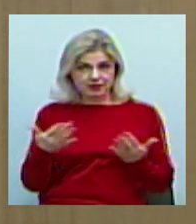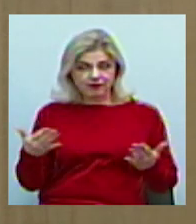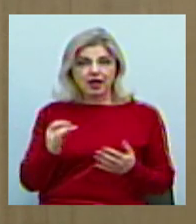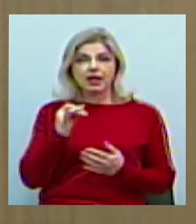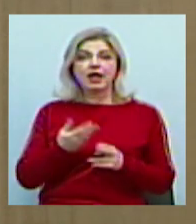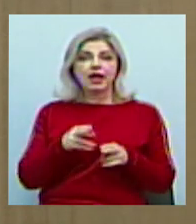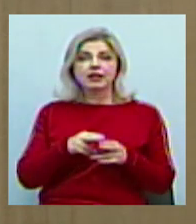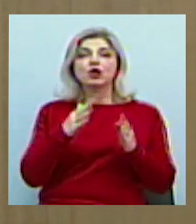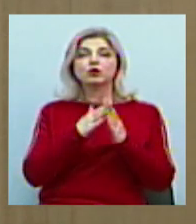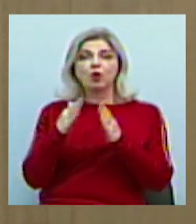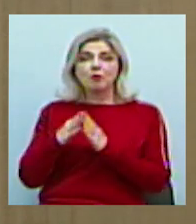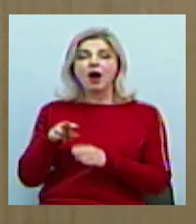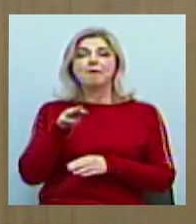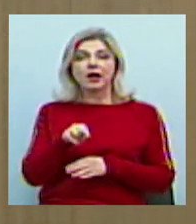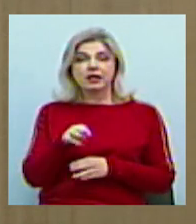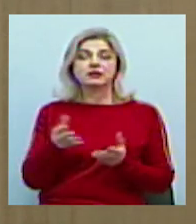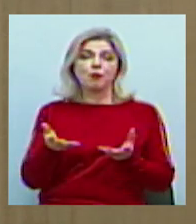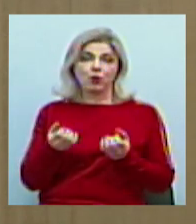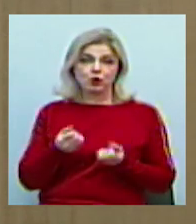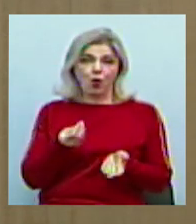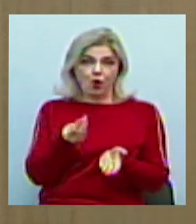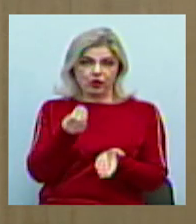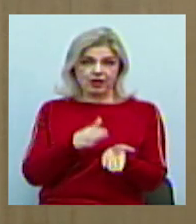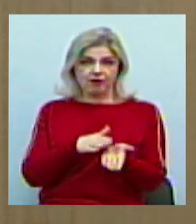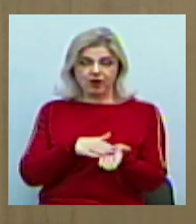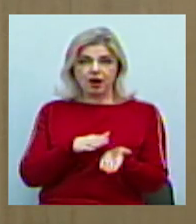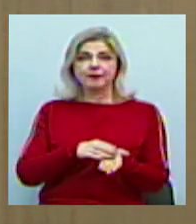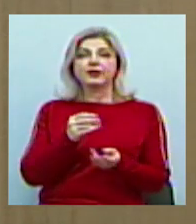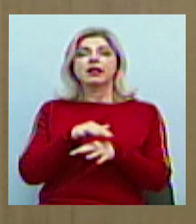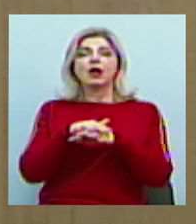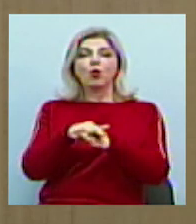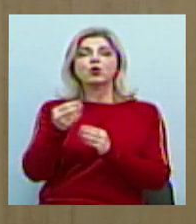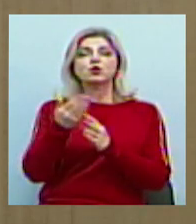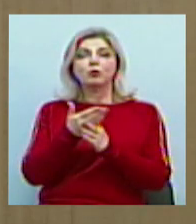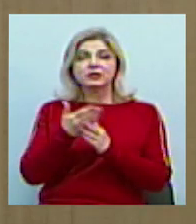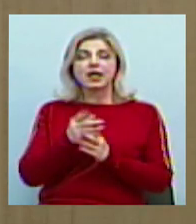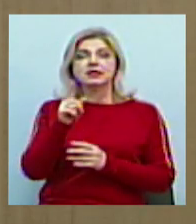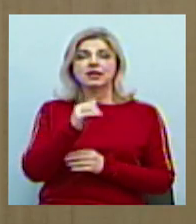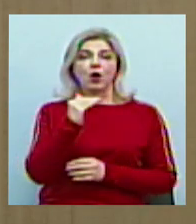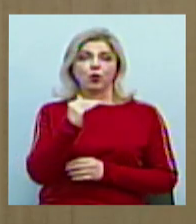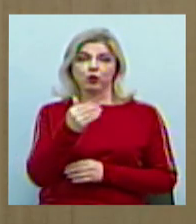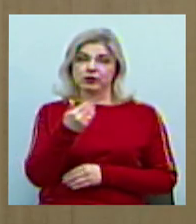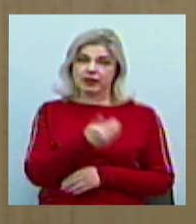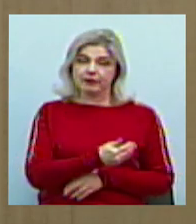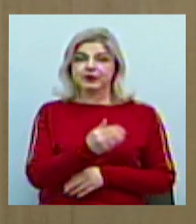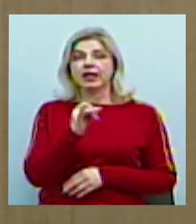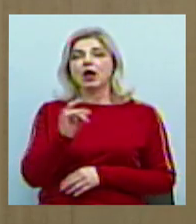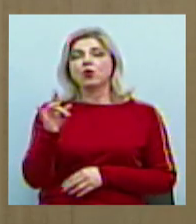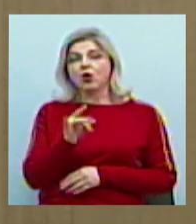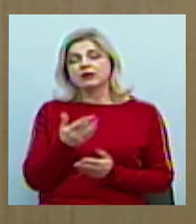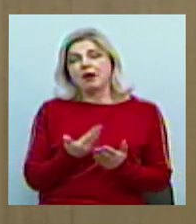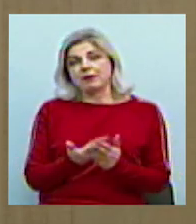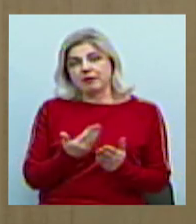зазначені домогосподарства в березні вже отримують готівкою нараховану субсидію за лютий, і розмір якої